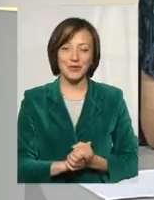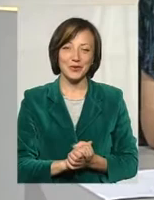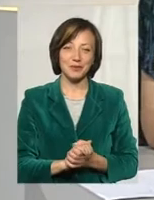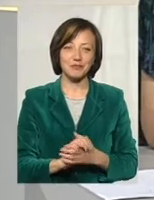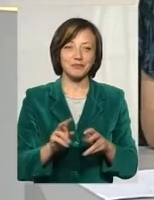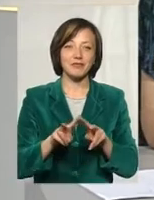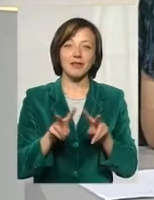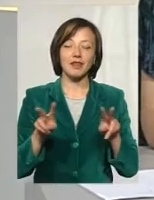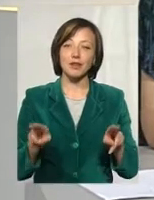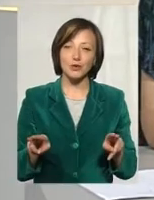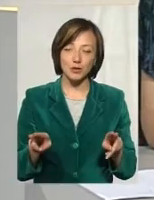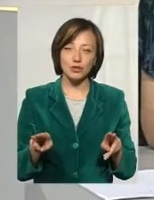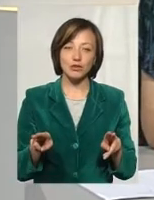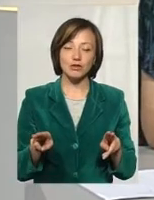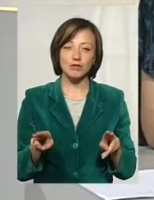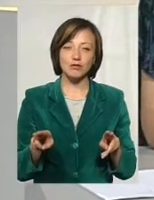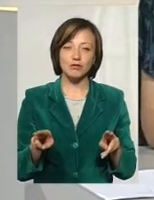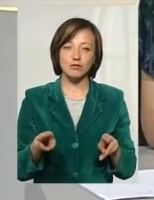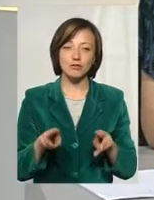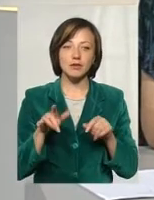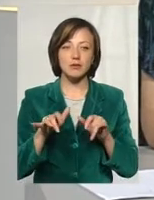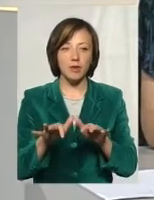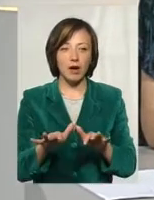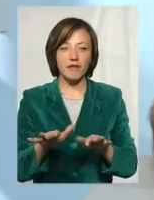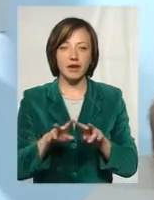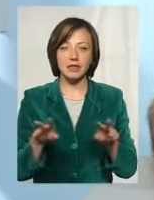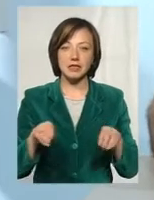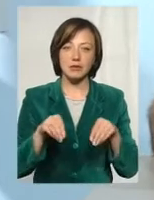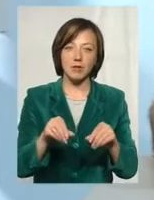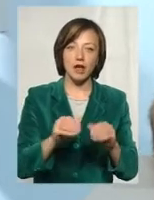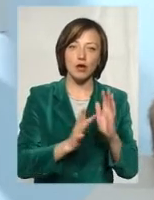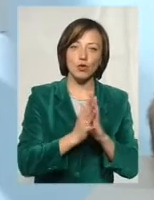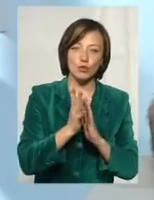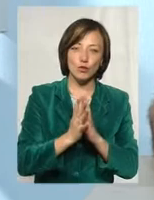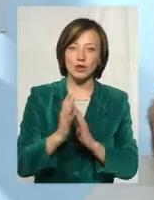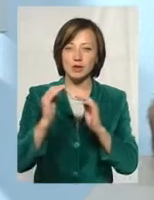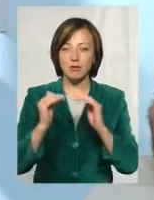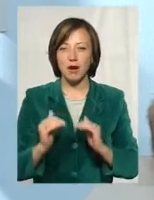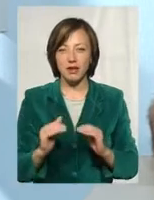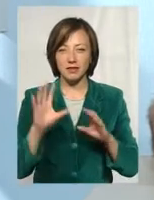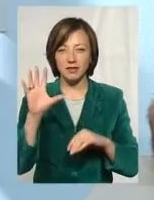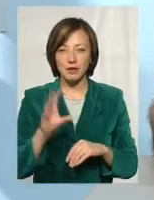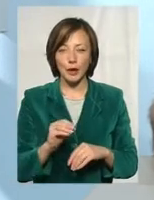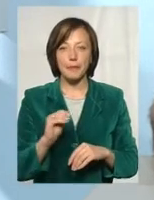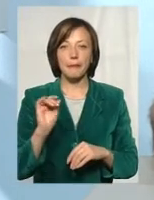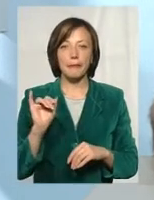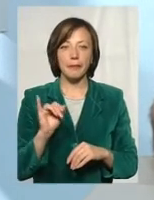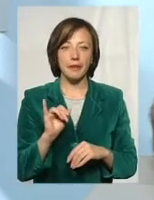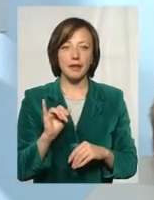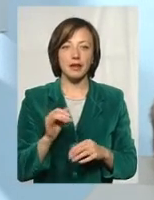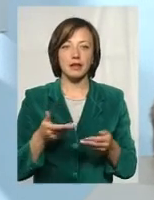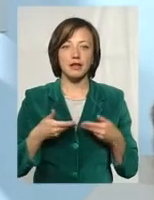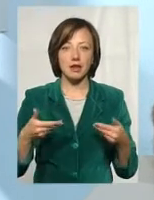Аналогічно мається справа із землею. Там і родючість падає, і все так далі. І